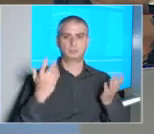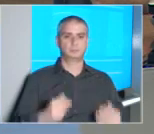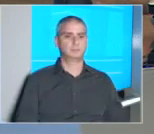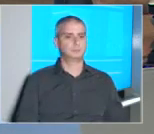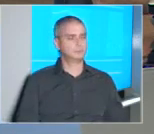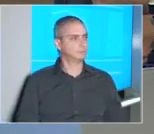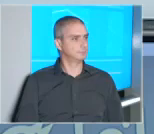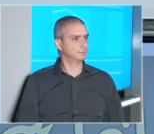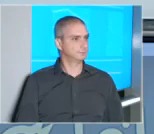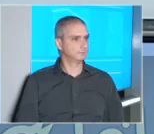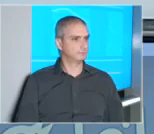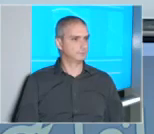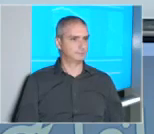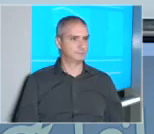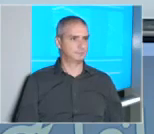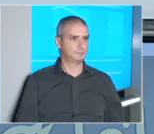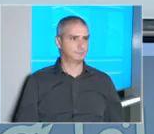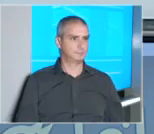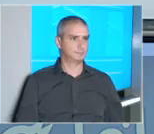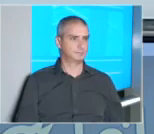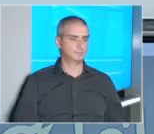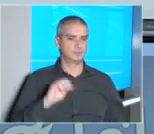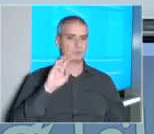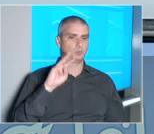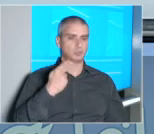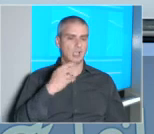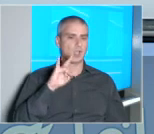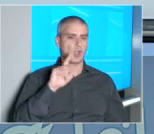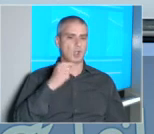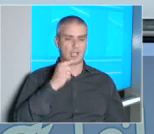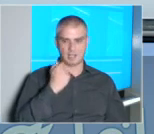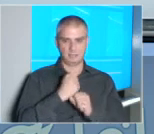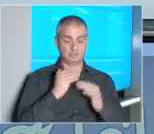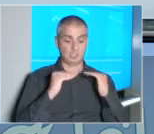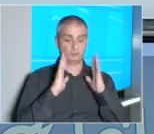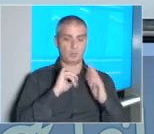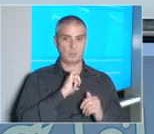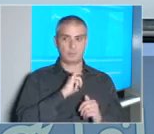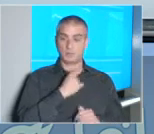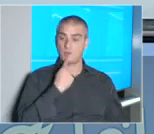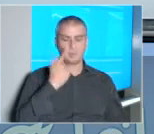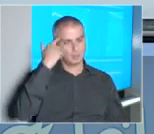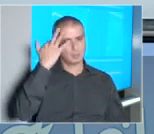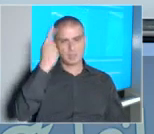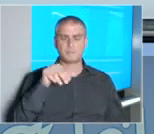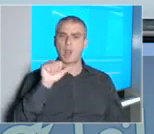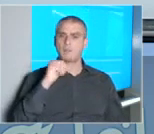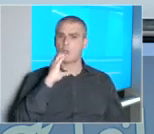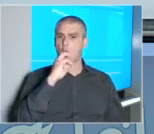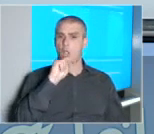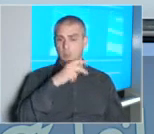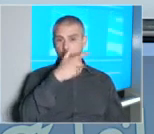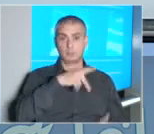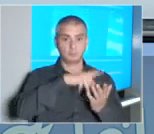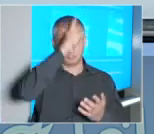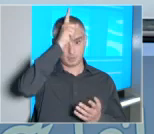קורה. אתם יודעים, משה חוגג נקט בהשוואה מאוד מאוד מעניינת, והוא אמר, תארו לכם שאלמוג כהן שמשחק